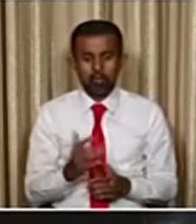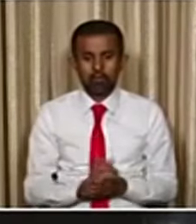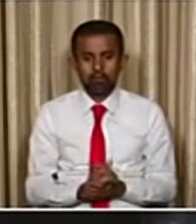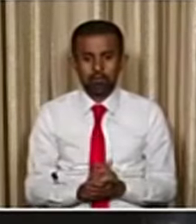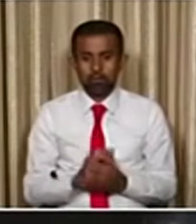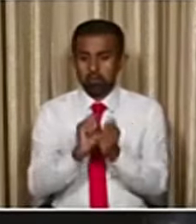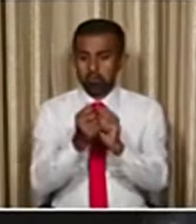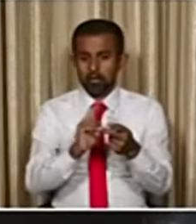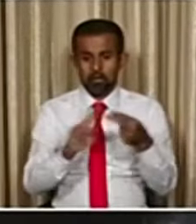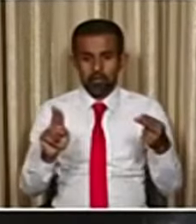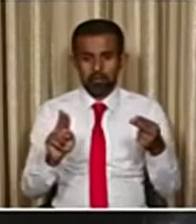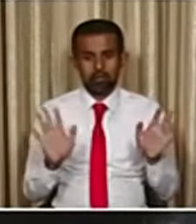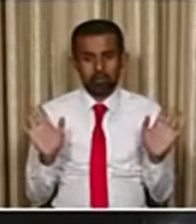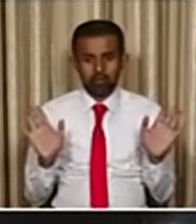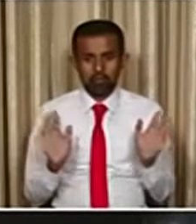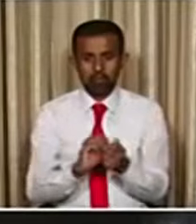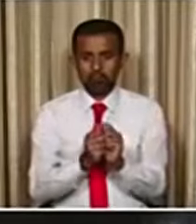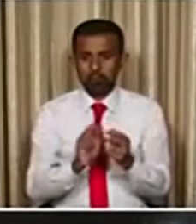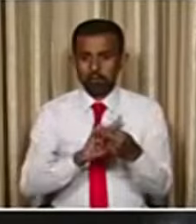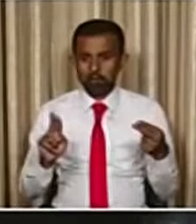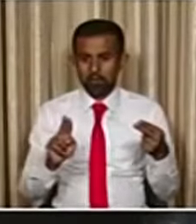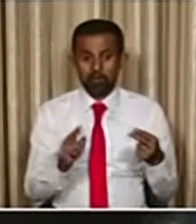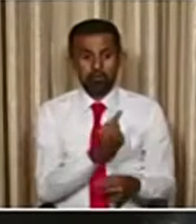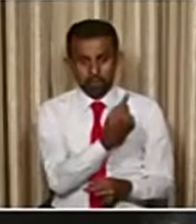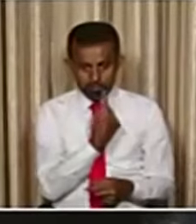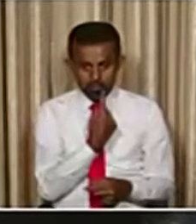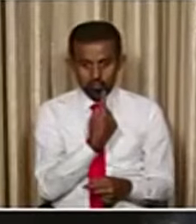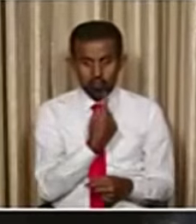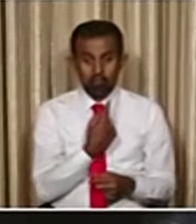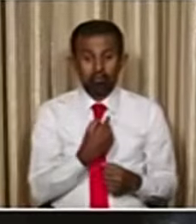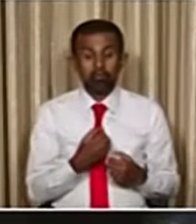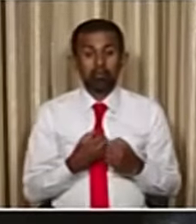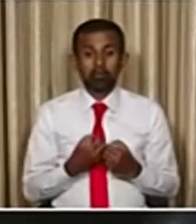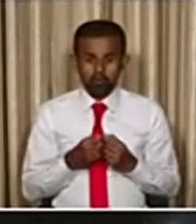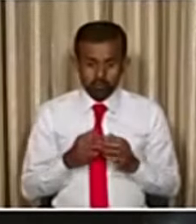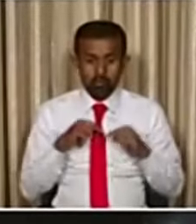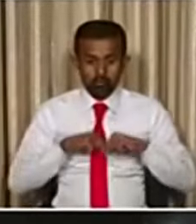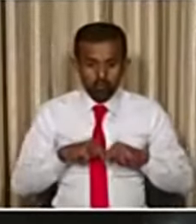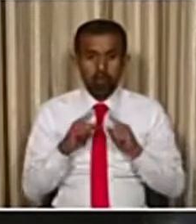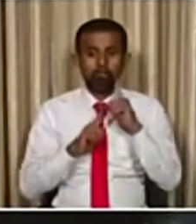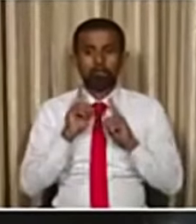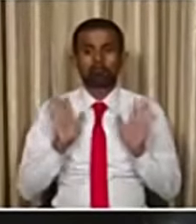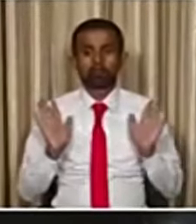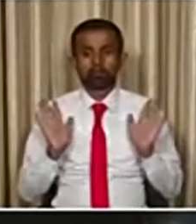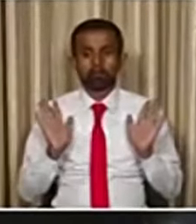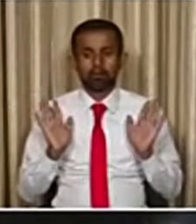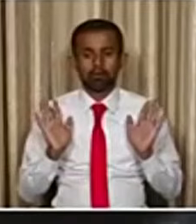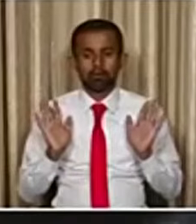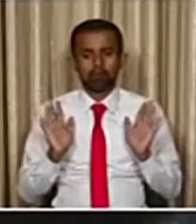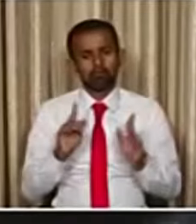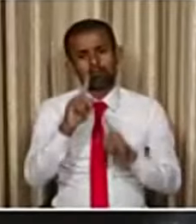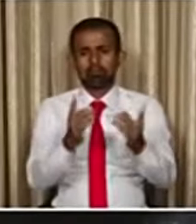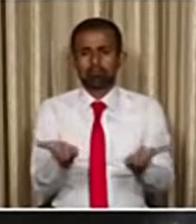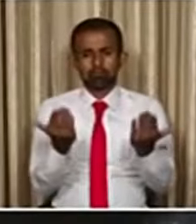එපා. විකෘති කරන්න එපා. ඒ කියන්නේ එච්චර කියන්නේ විකෘති කරන්න එපා. එතුමා කිව්වේ අදෝතේ කතා කරනවා කියලා එච්චරයි. විකෘති කරන්න එපා. එහෙම කියන්න එපා. ඔබතුමා කතාව